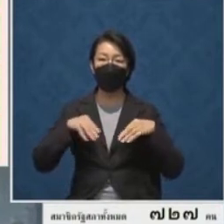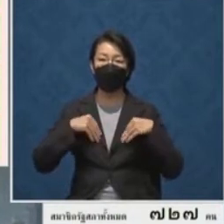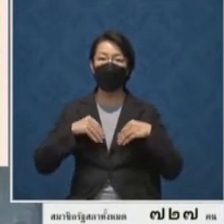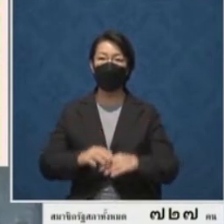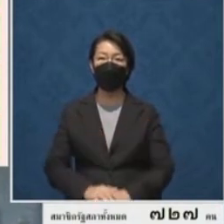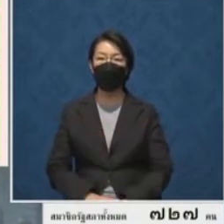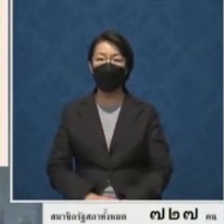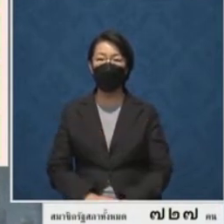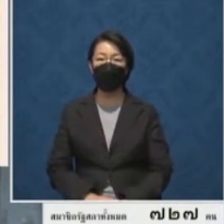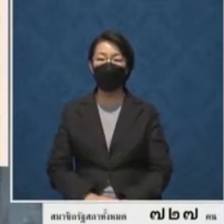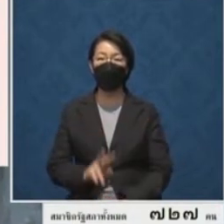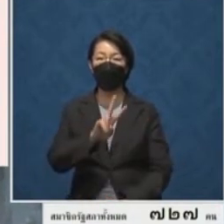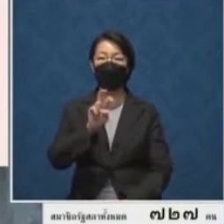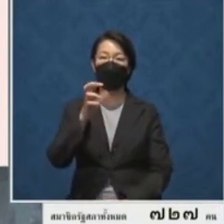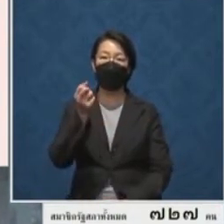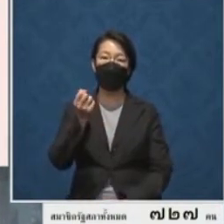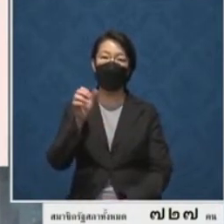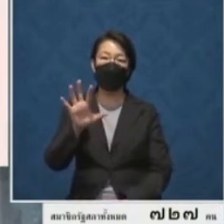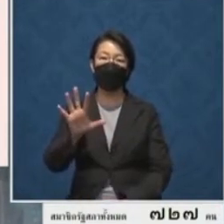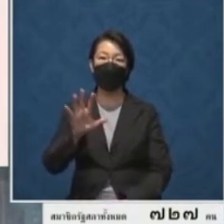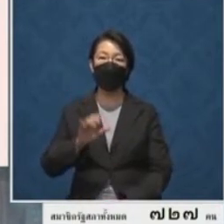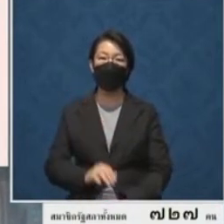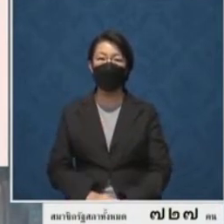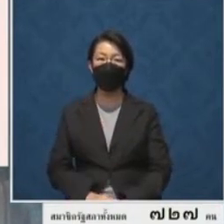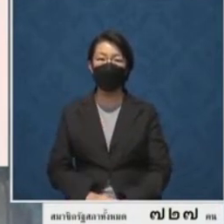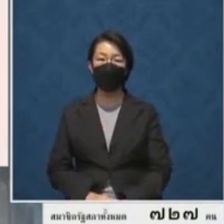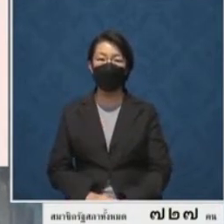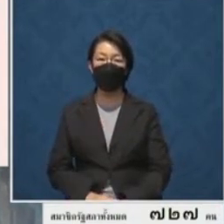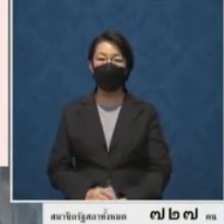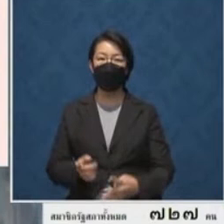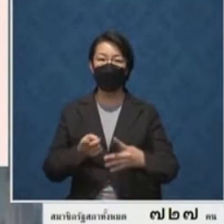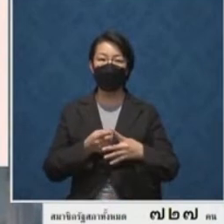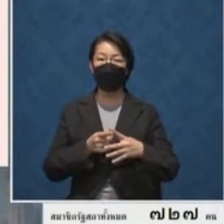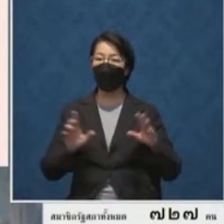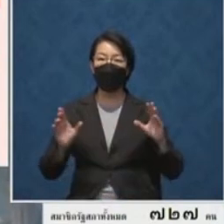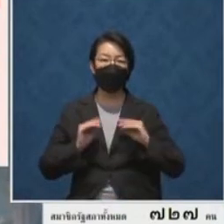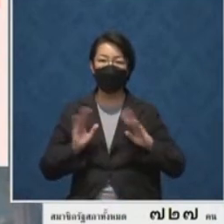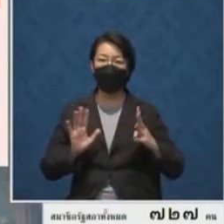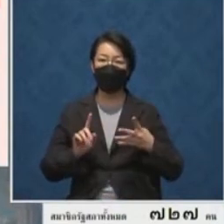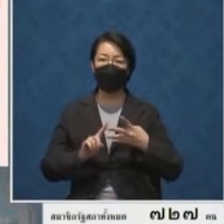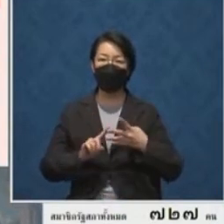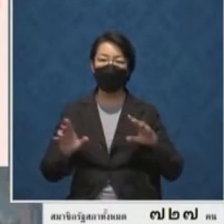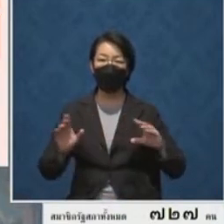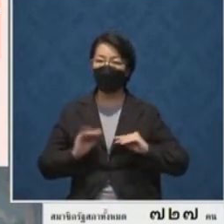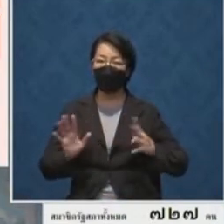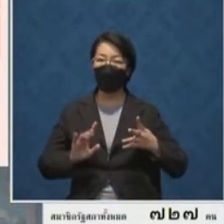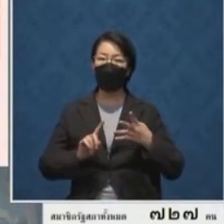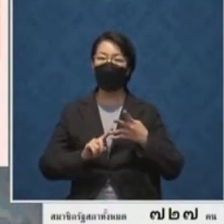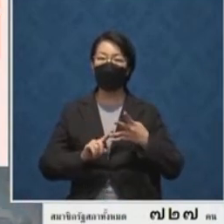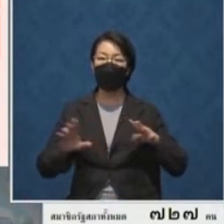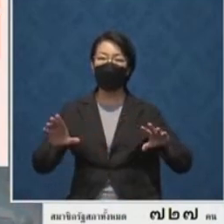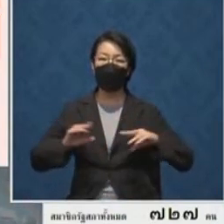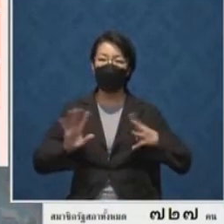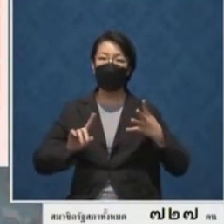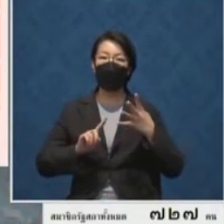215นายธนกรวังบุญคงชนะ 1ไม่รับหลักการ2ไม่รับหลักการ3ไม่รับหลักการ